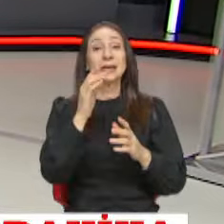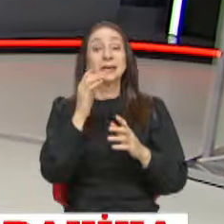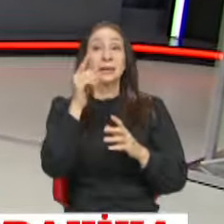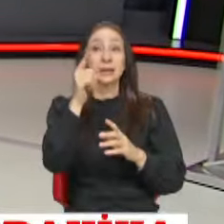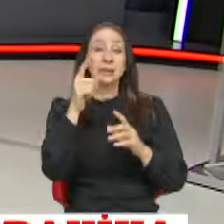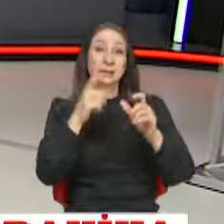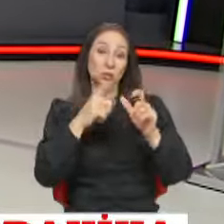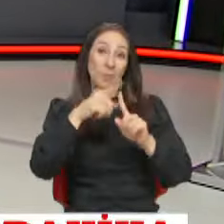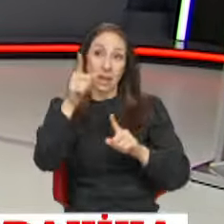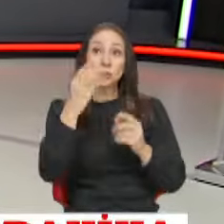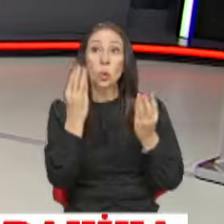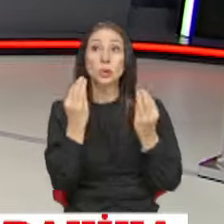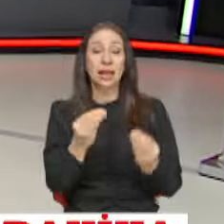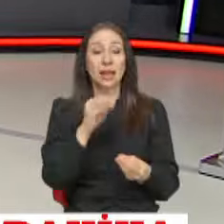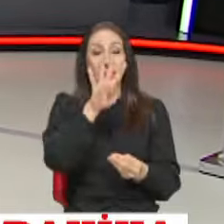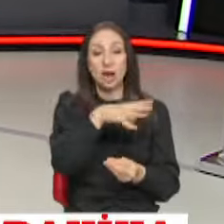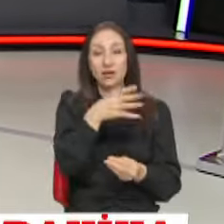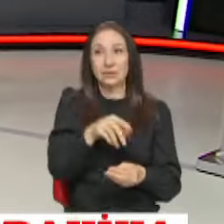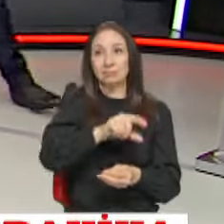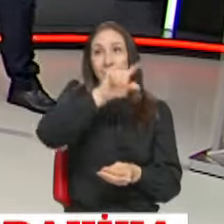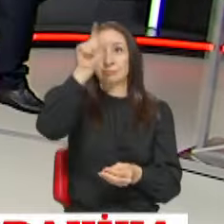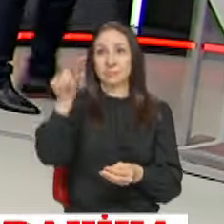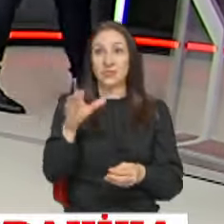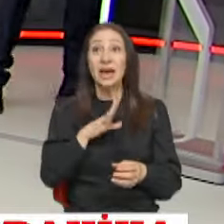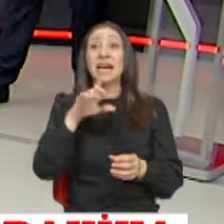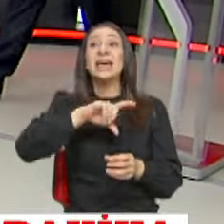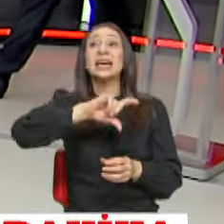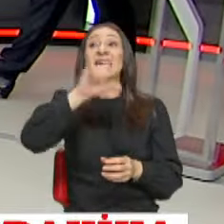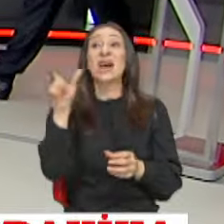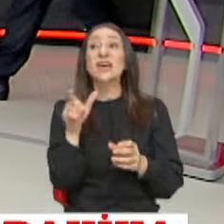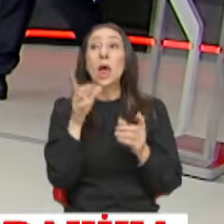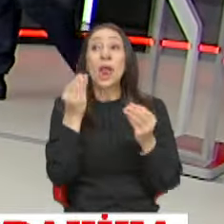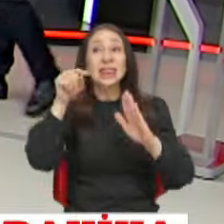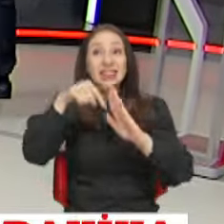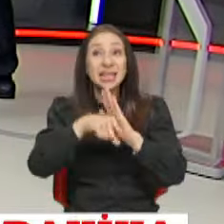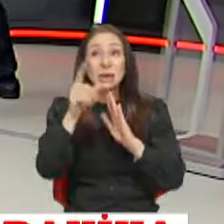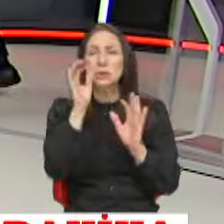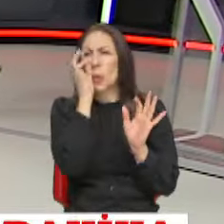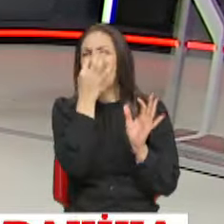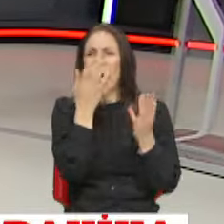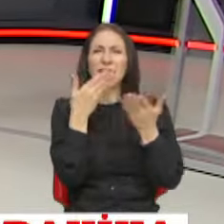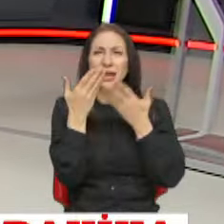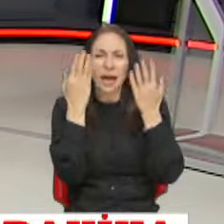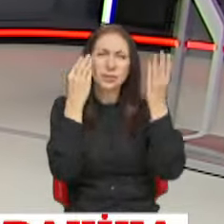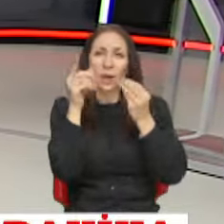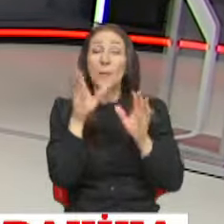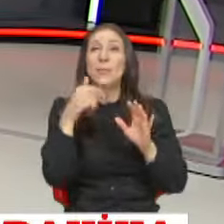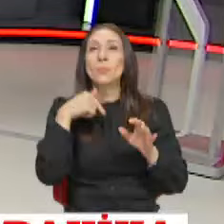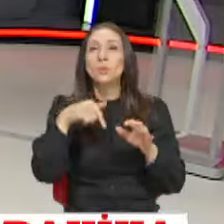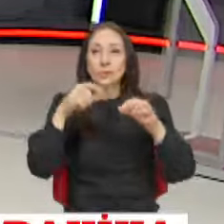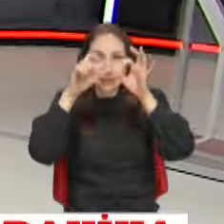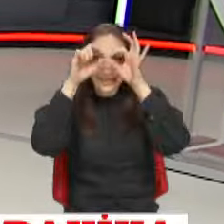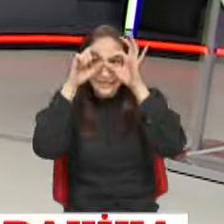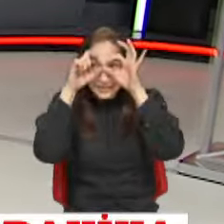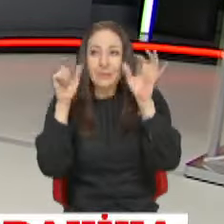bizim çok güzel grafikler imiz var evet e Hatta grafikler öyle detaylı ki kolay anlaşılıyor ama ben bugün gözlük